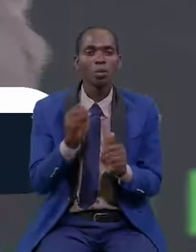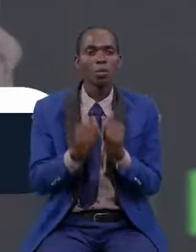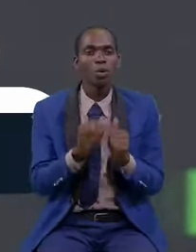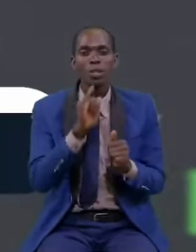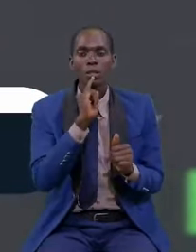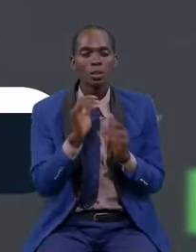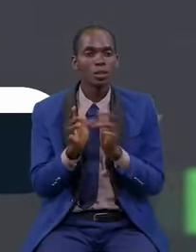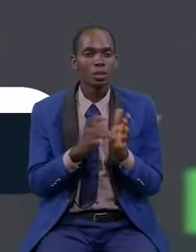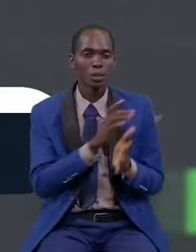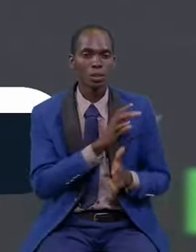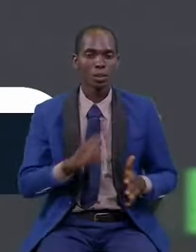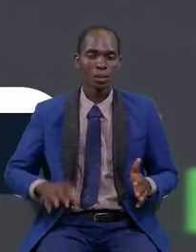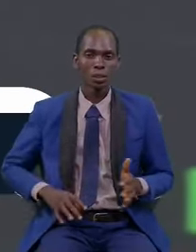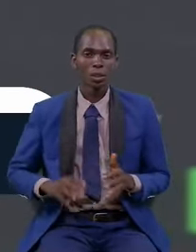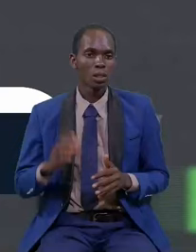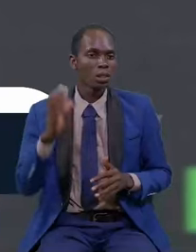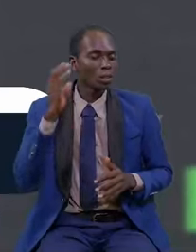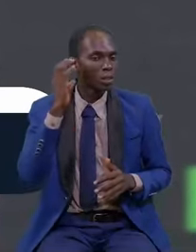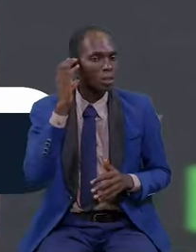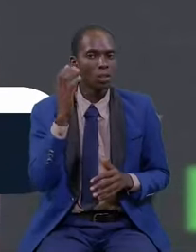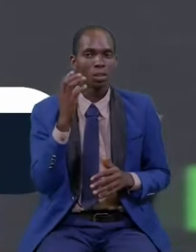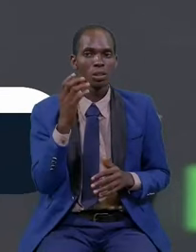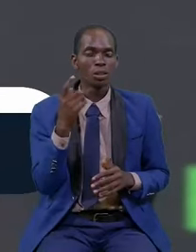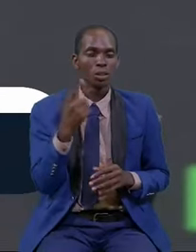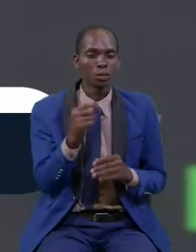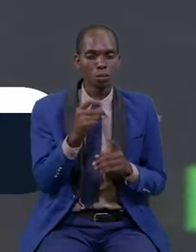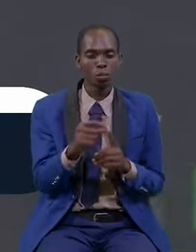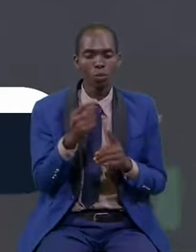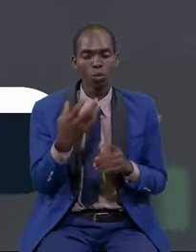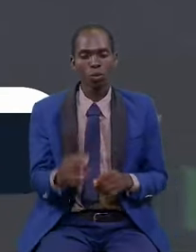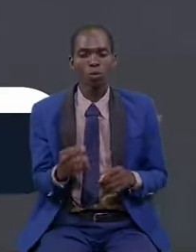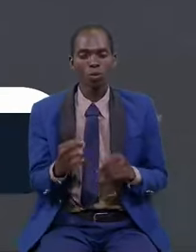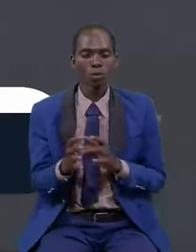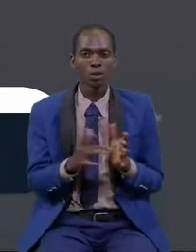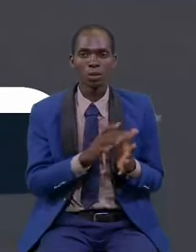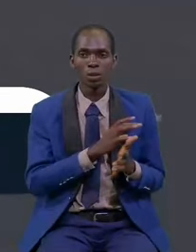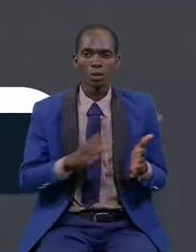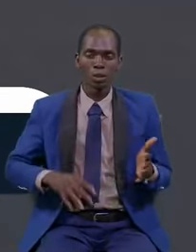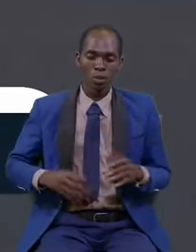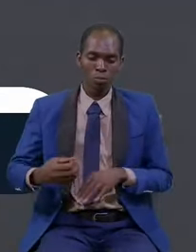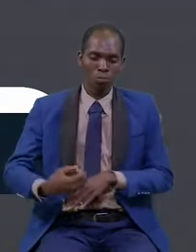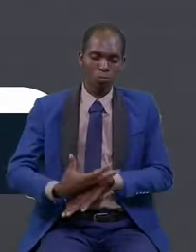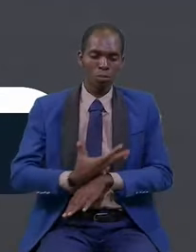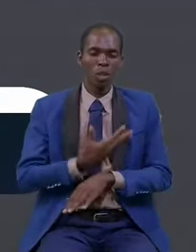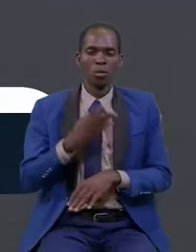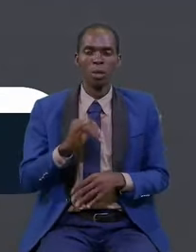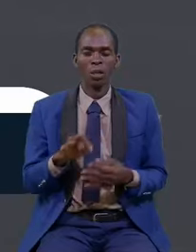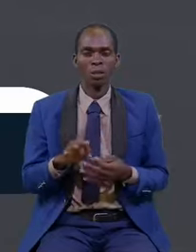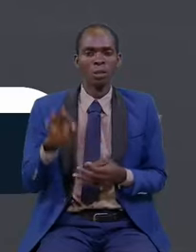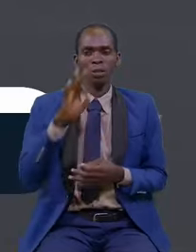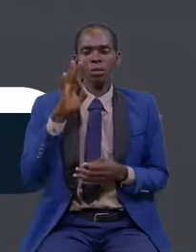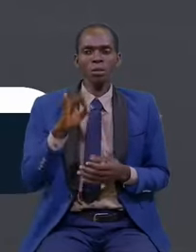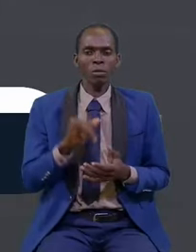Jésus-Christ. » Ici, la parole de Dieu inspirée par l'Esprit, oui, nous montre